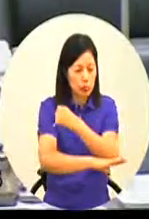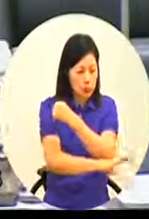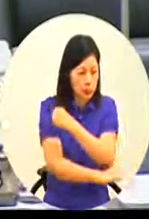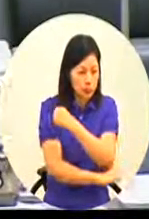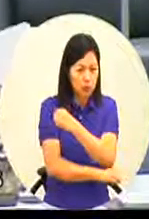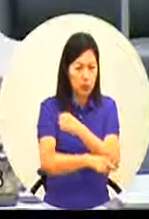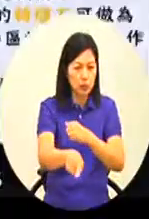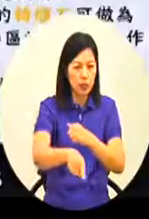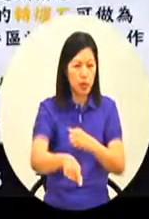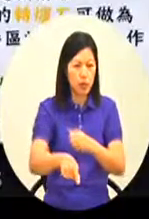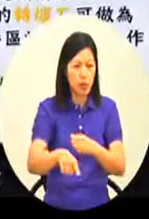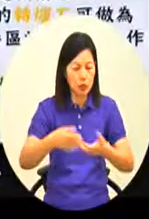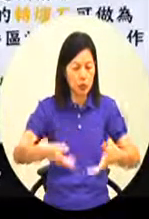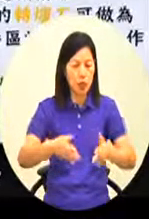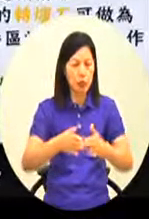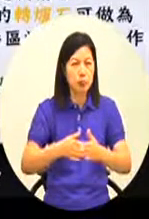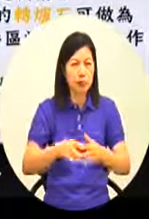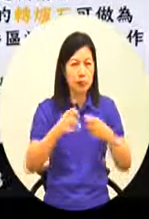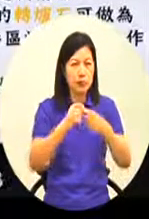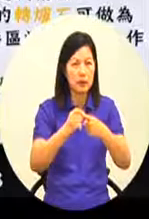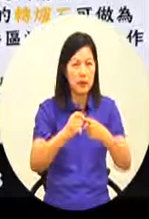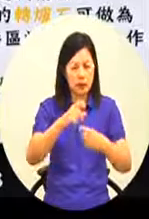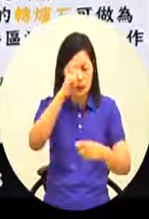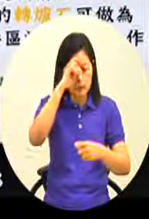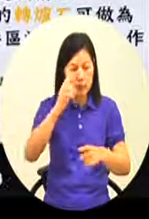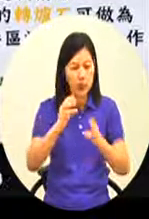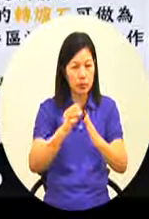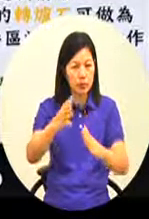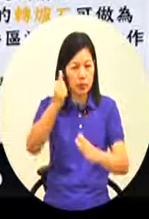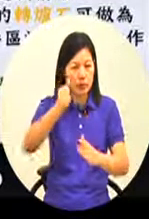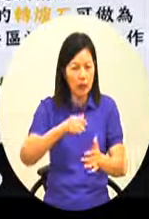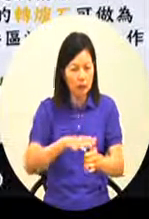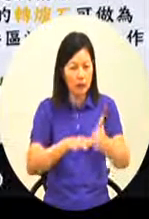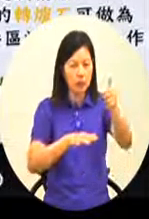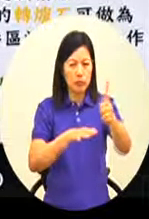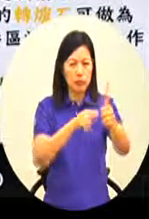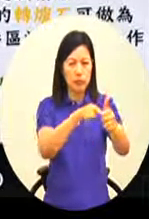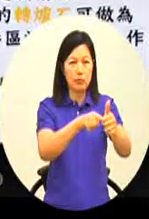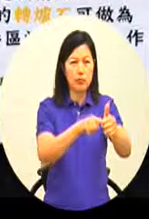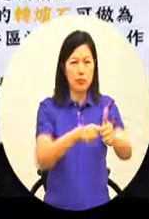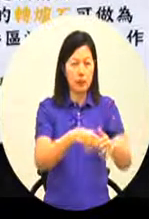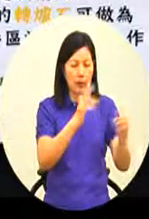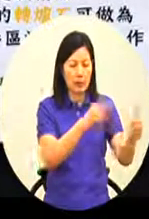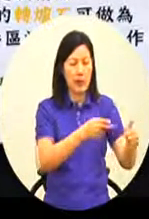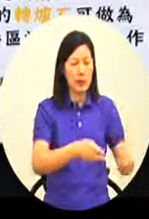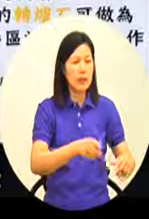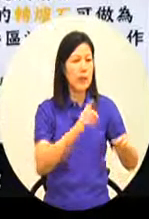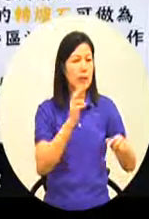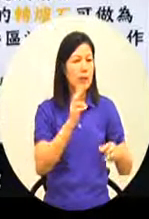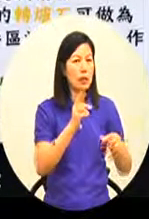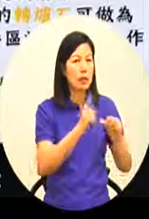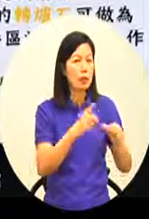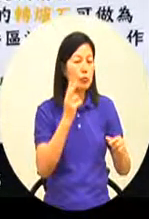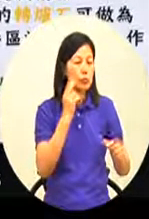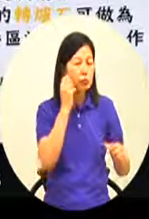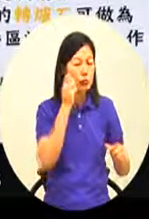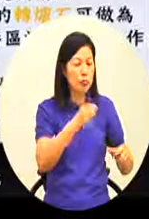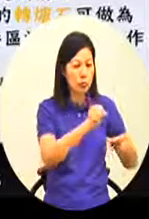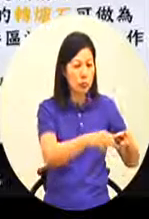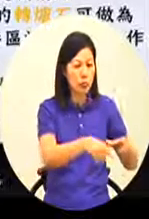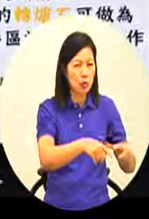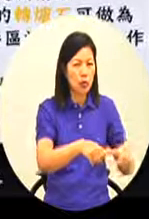几个建议啦，哈。第一个，当然希望局长你可以带队哈，请这个中钢来认购，不要认购，